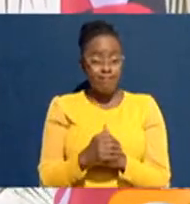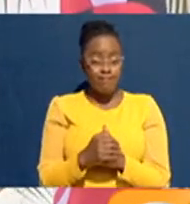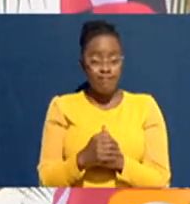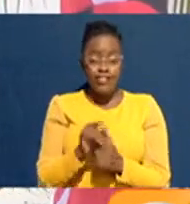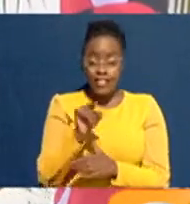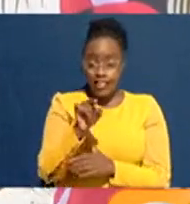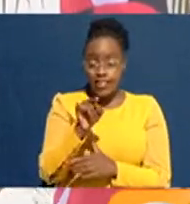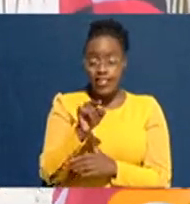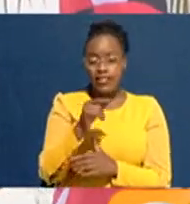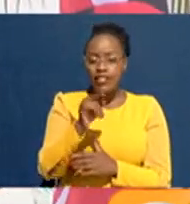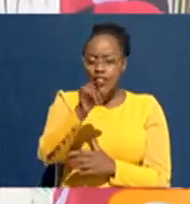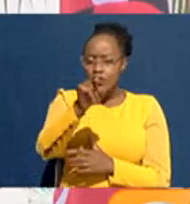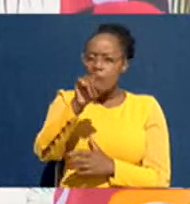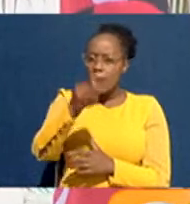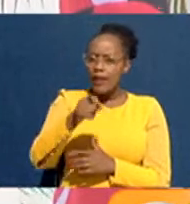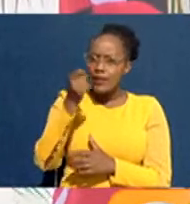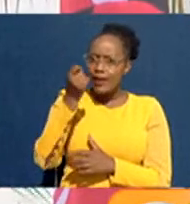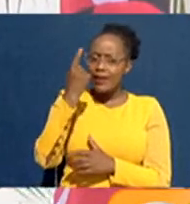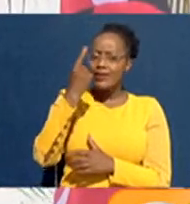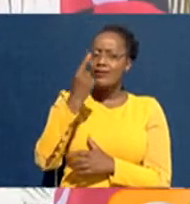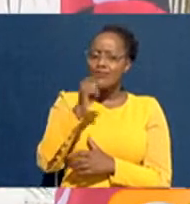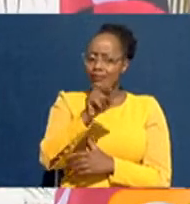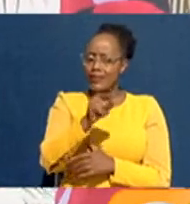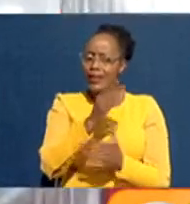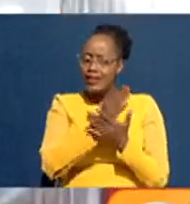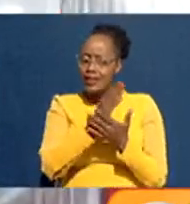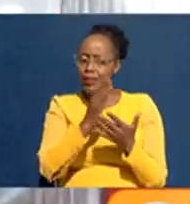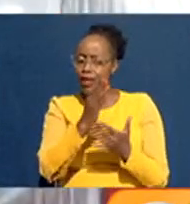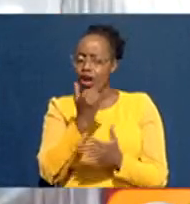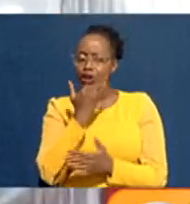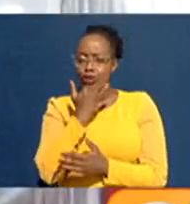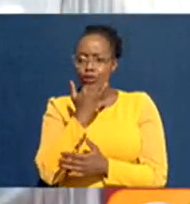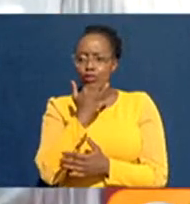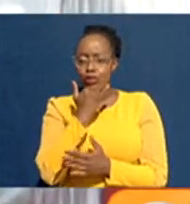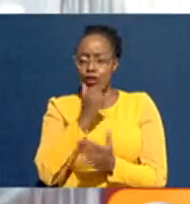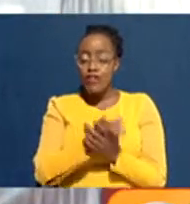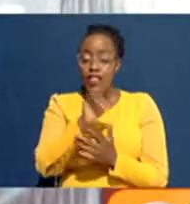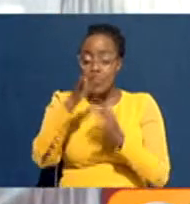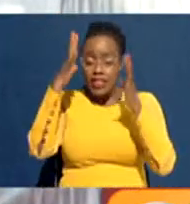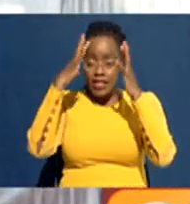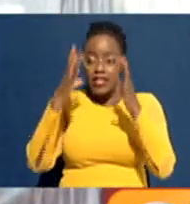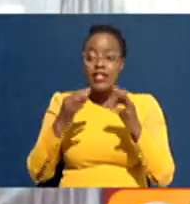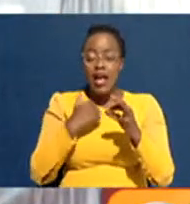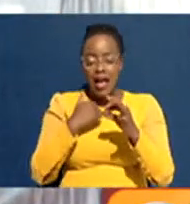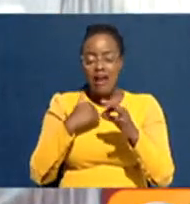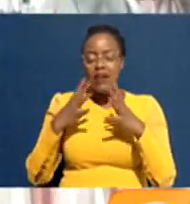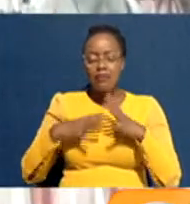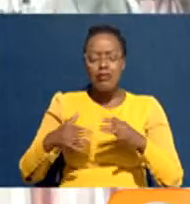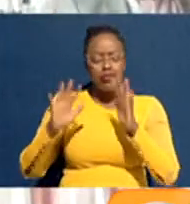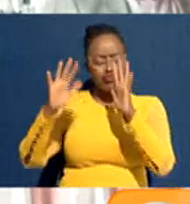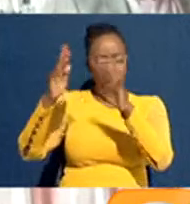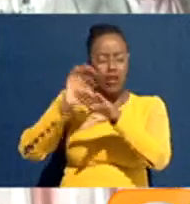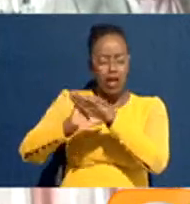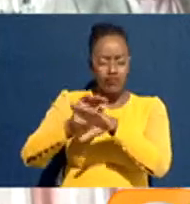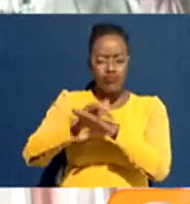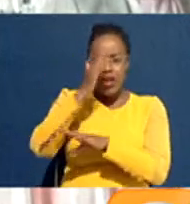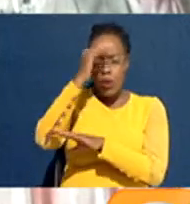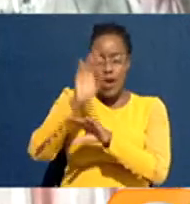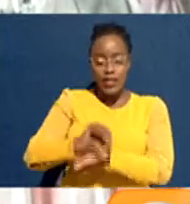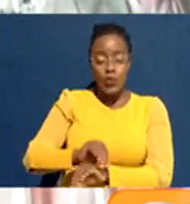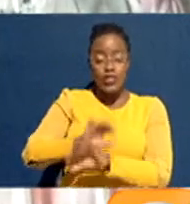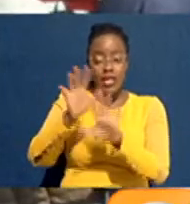then you must begin to understand that something is very wrong. Na ingawa hatua hii imeshabikiwa na wengi, ilikuwa wazi